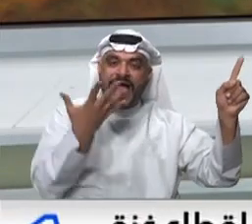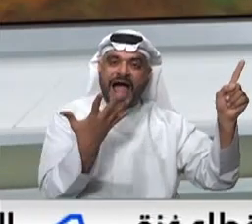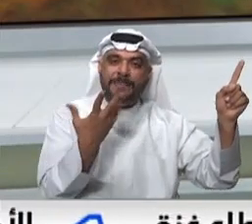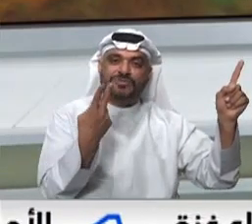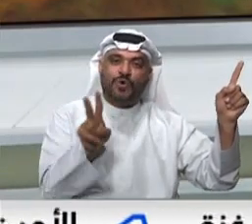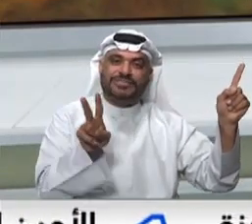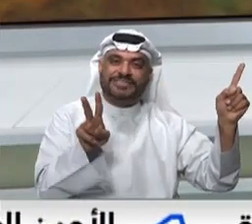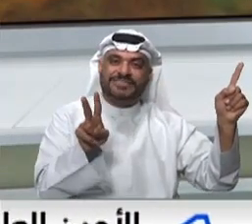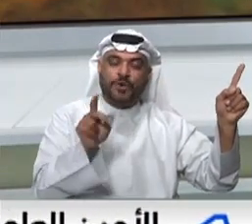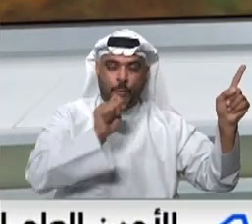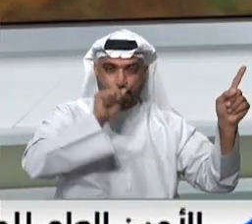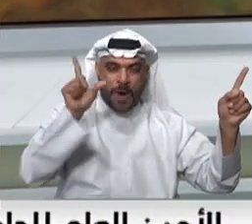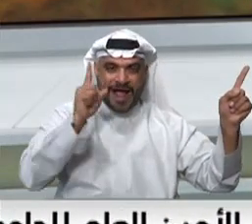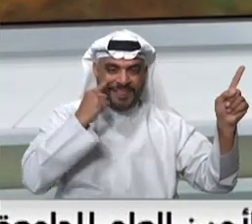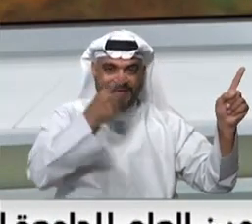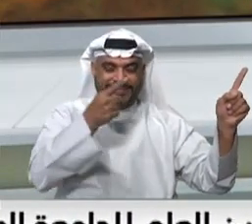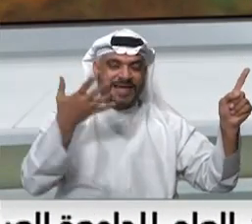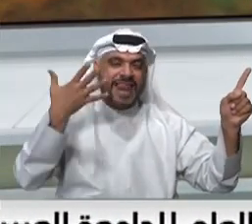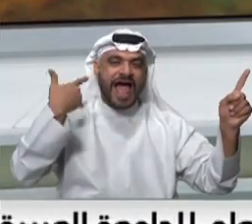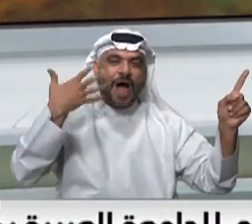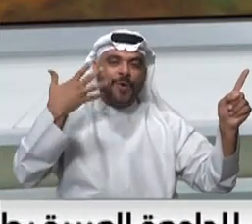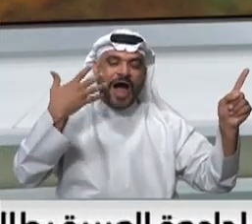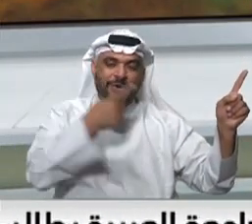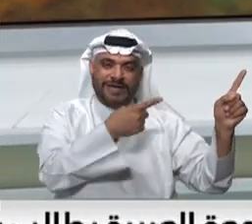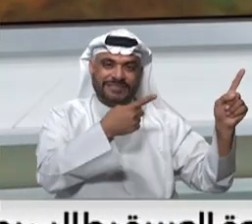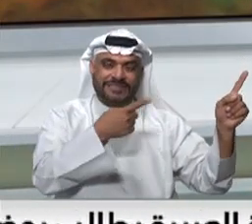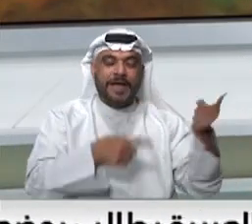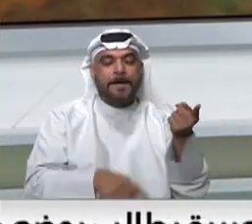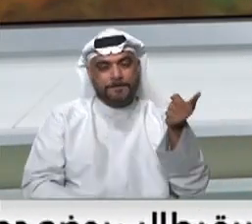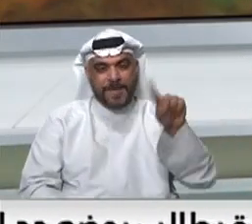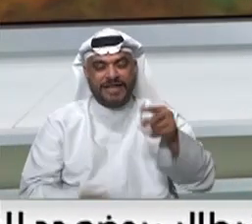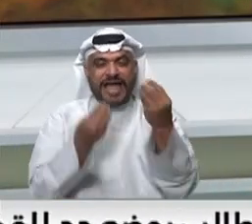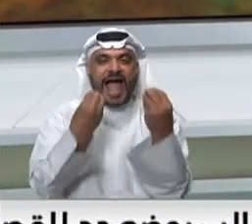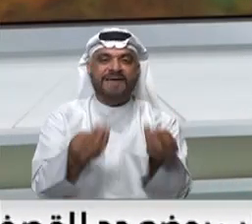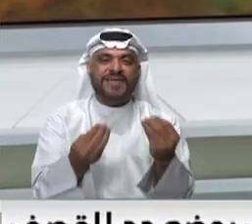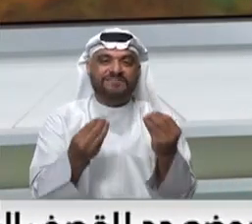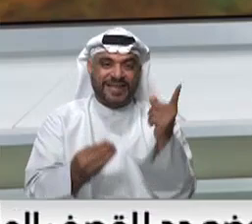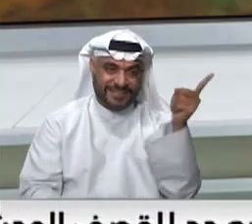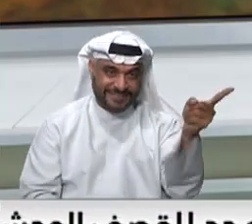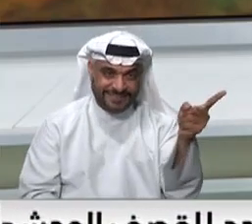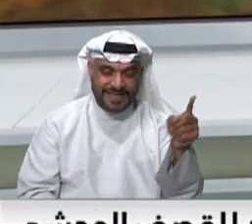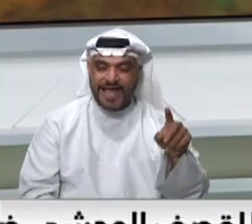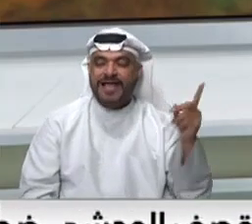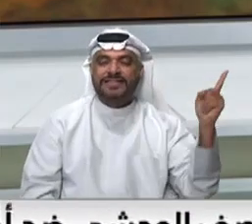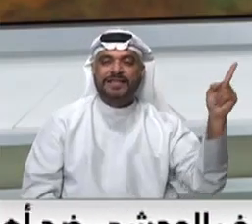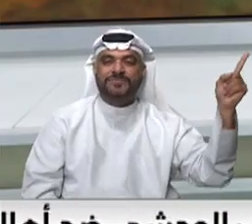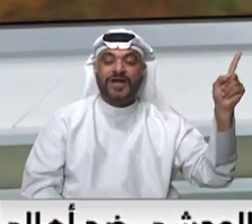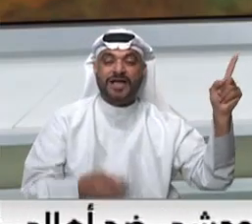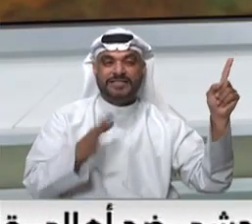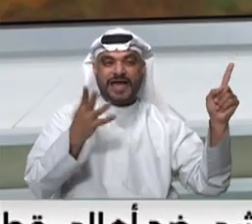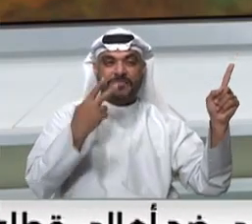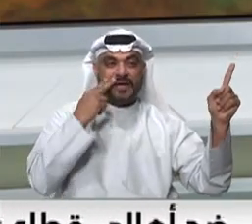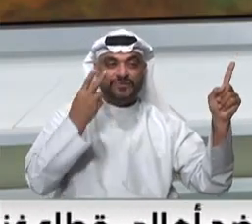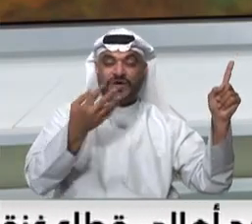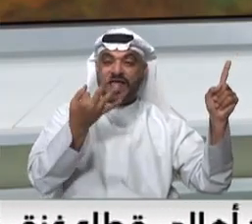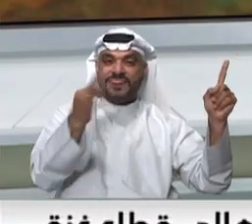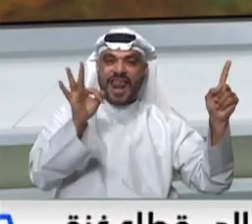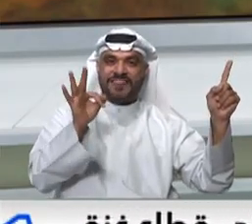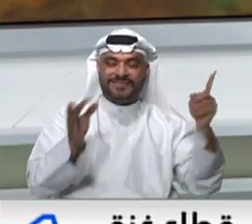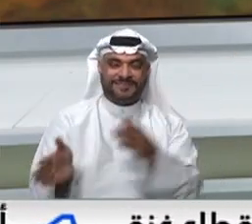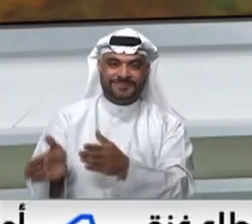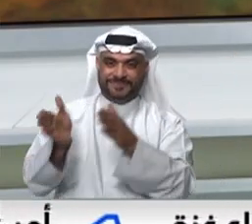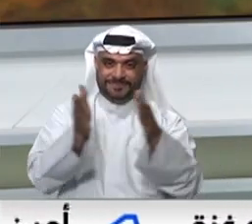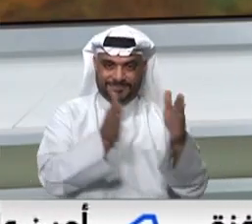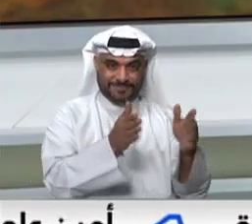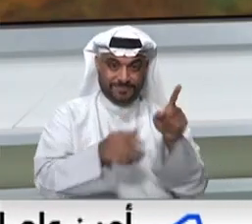جنوبية شرقية أو شمالية غربية خلال يوم غدا خفيفة ومعتدلة السرعة من 8 إلى 30 كيلومتر في الساعة.